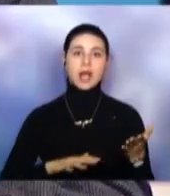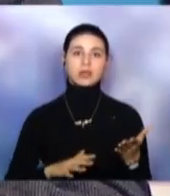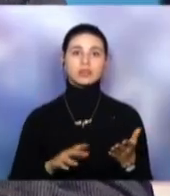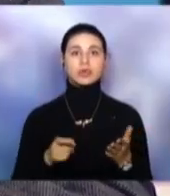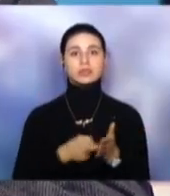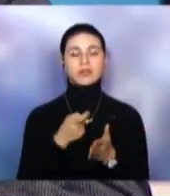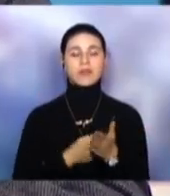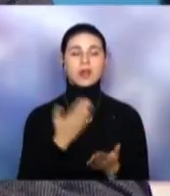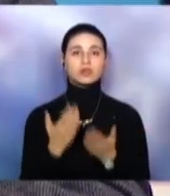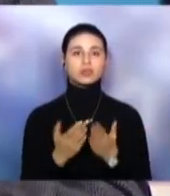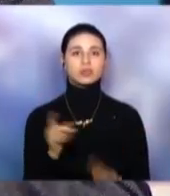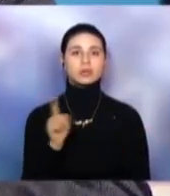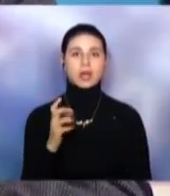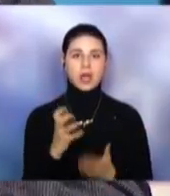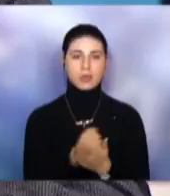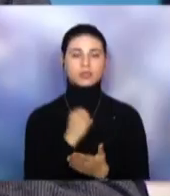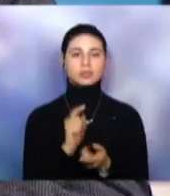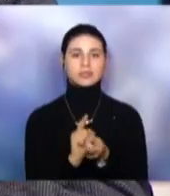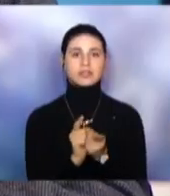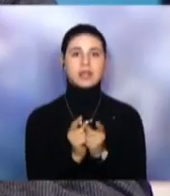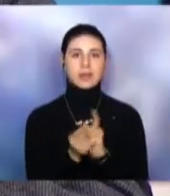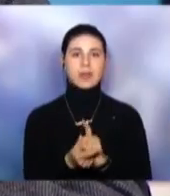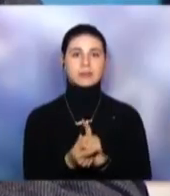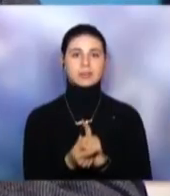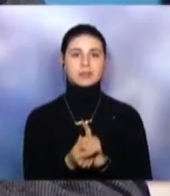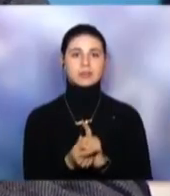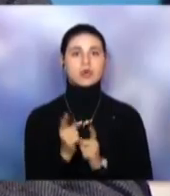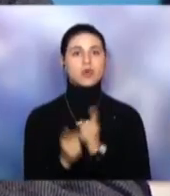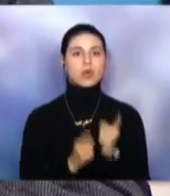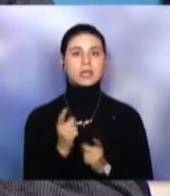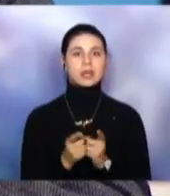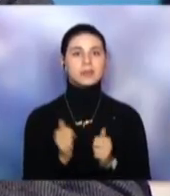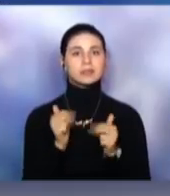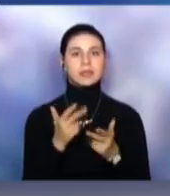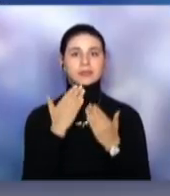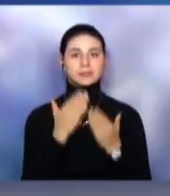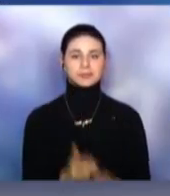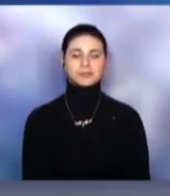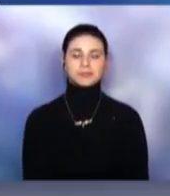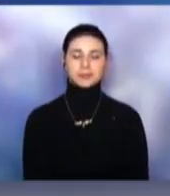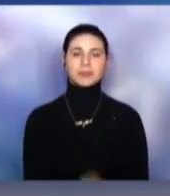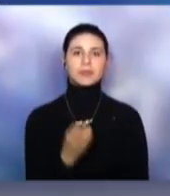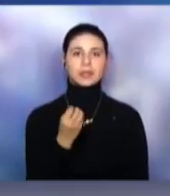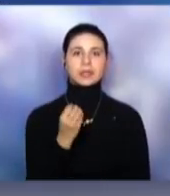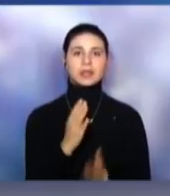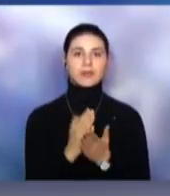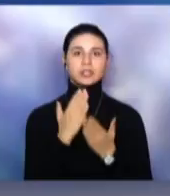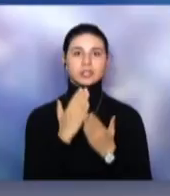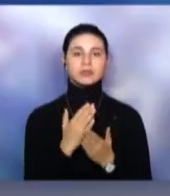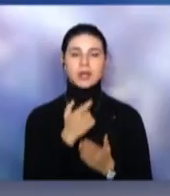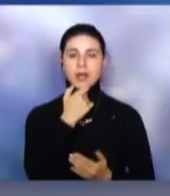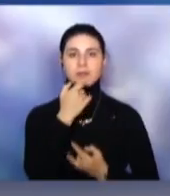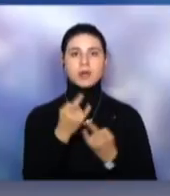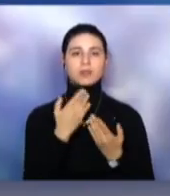თუ შესაბამისი აღმოჩენილებები სკორეგირებას მიმართოს. კიდევ არის შეკითხვა,